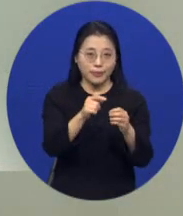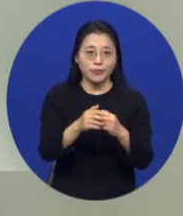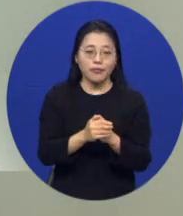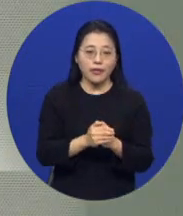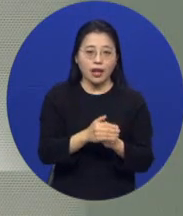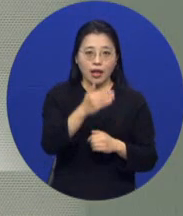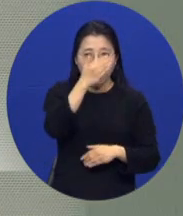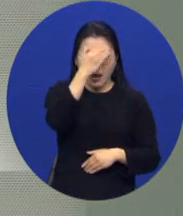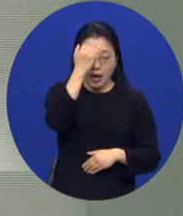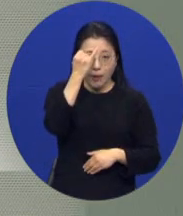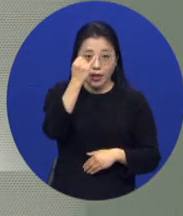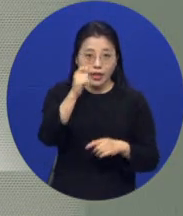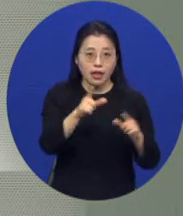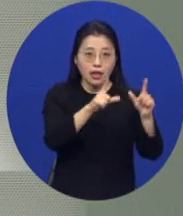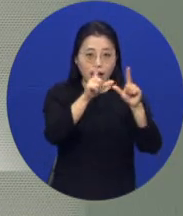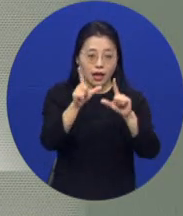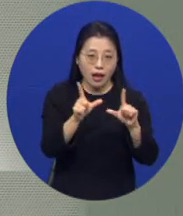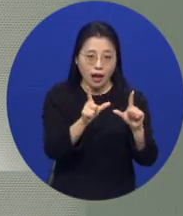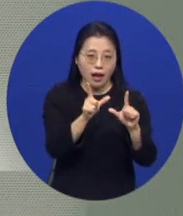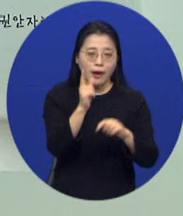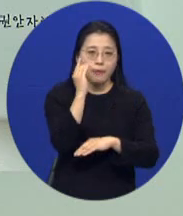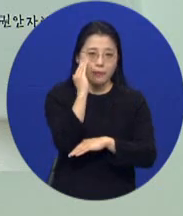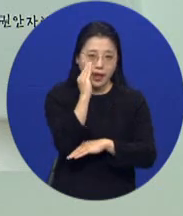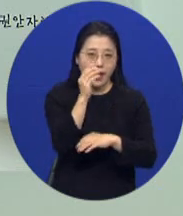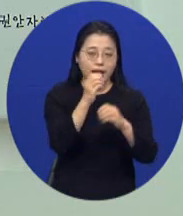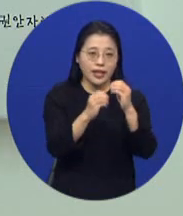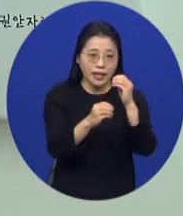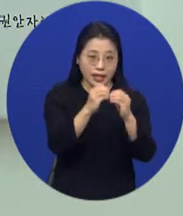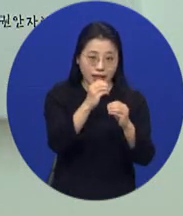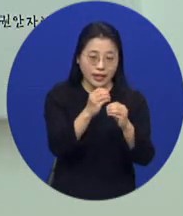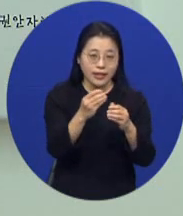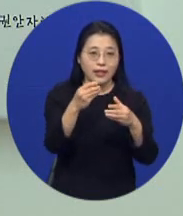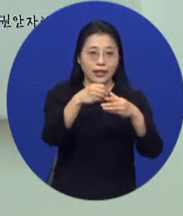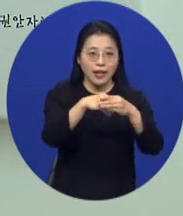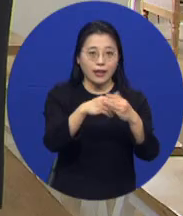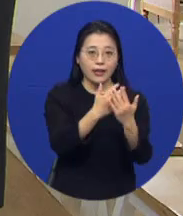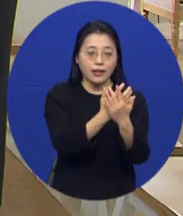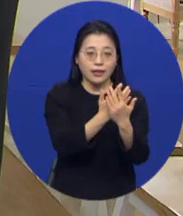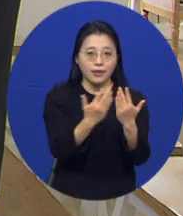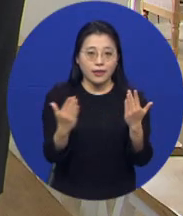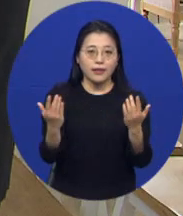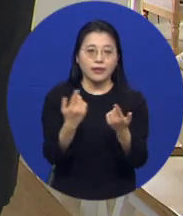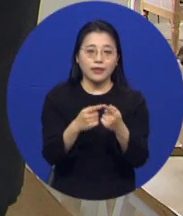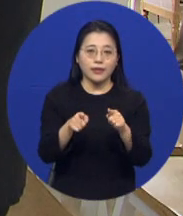할머니들의 굴곡진 삶이 녹아있는 시와 10여 점도 함께 전시됐습니다